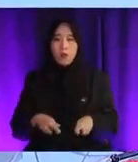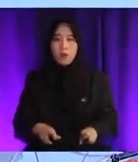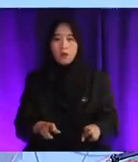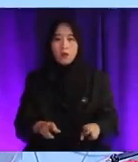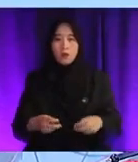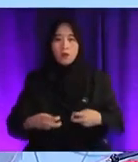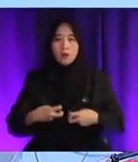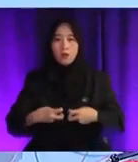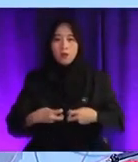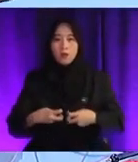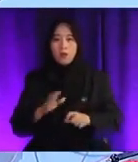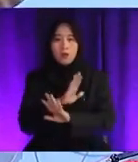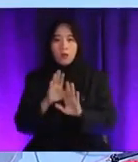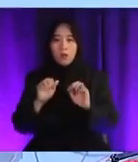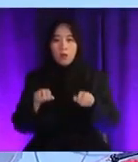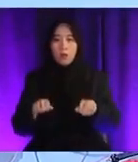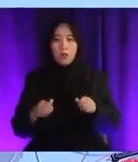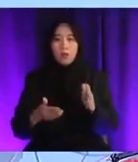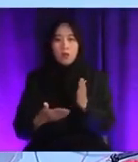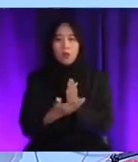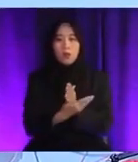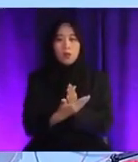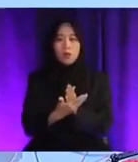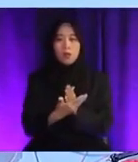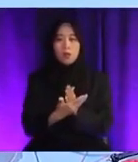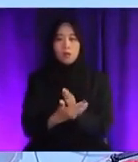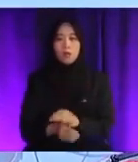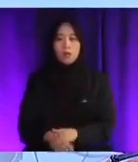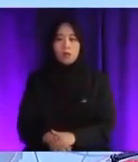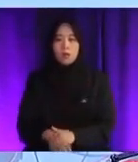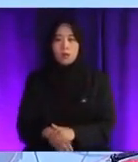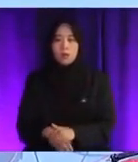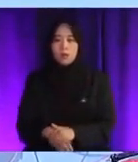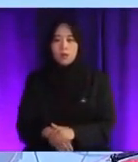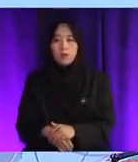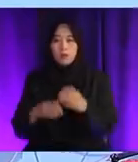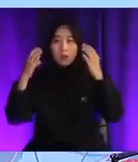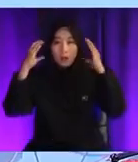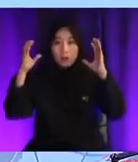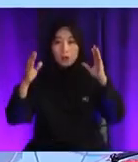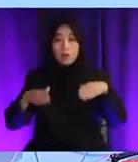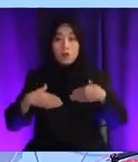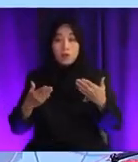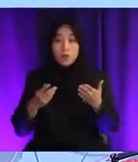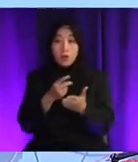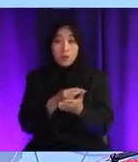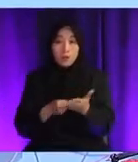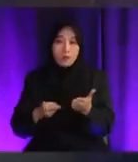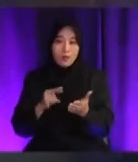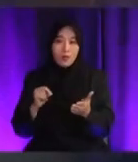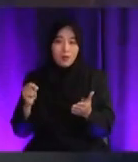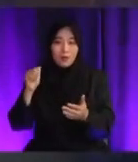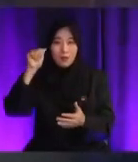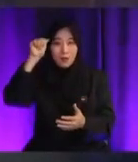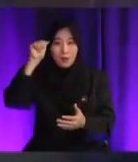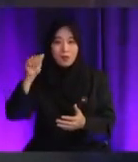Betul tak? Betul sangat. cemerlang. Datang SMK Kampar. Ya. Yeah. Cikgu, macam mana dengan saya punya penilaian, cikgu? Wah.